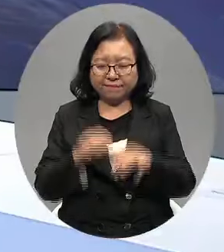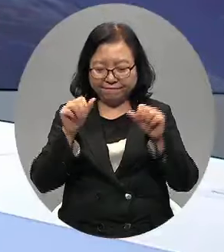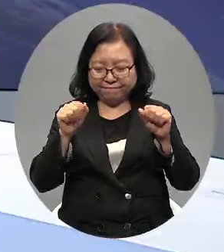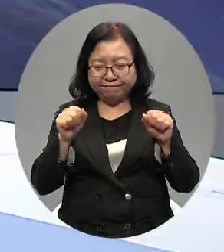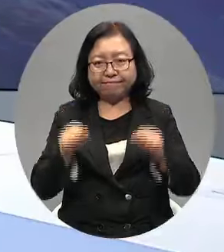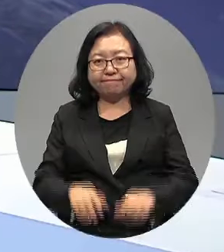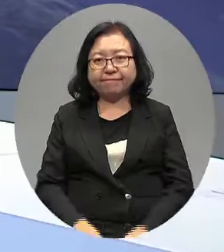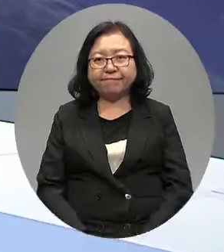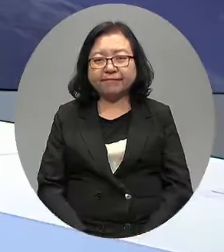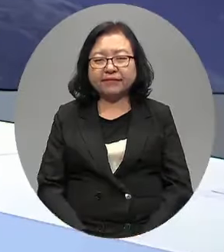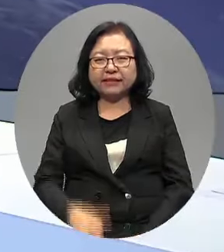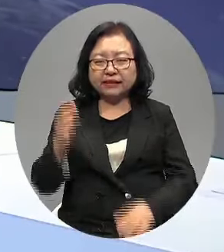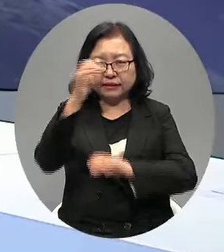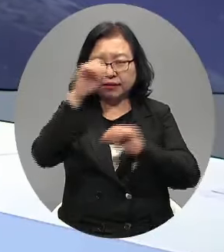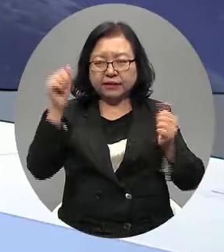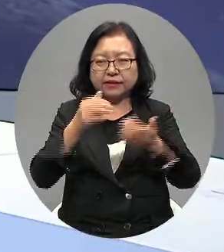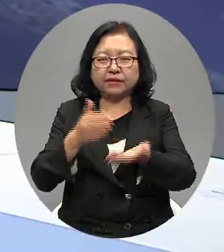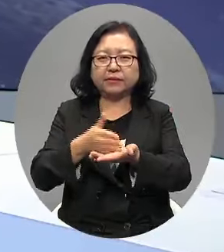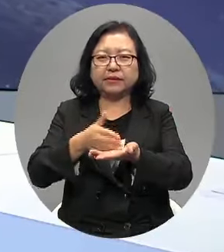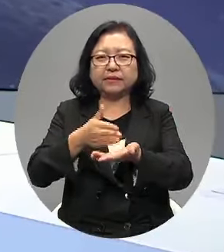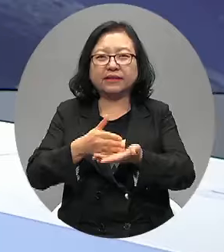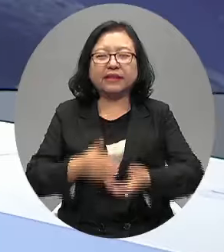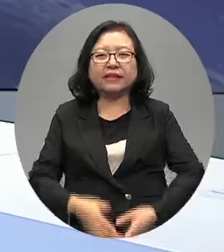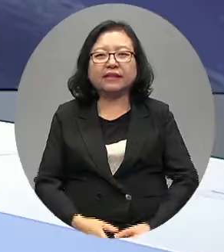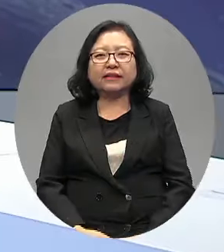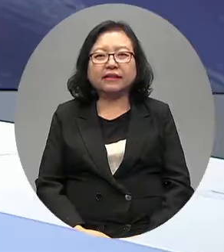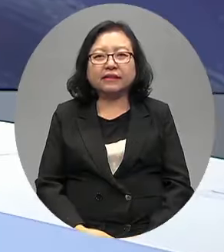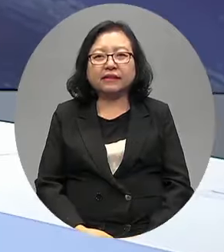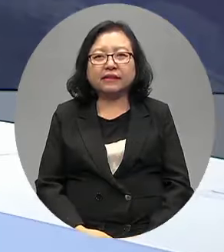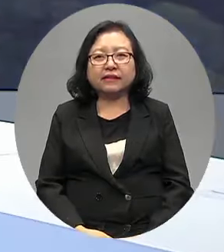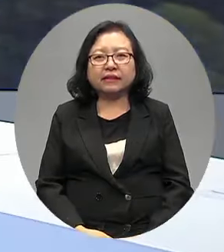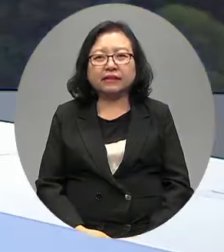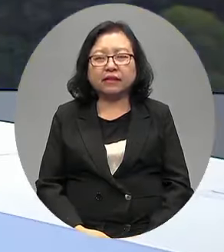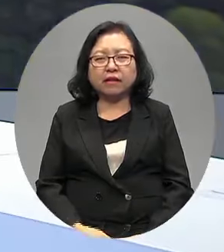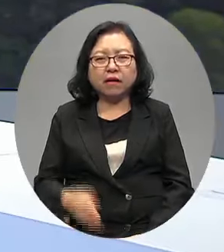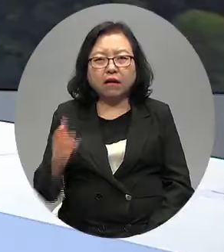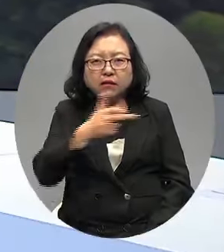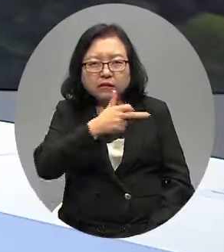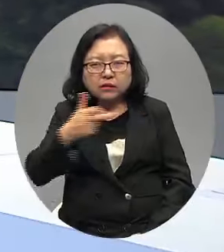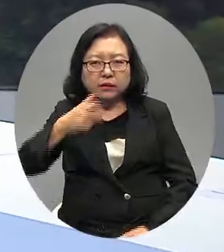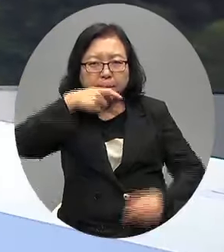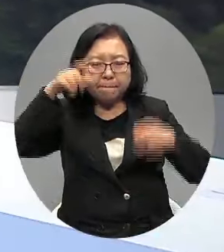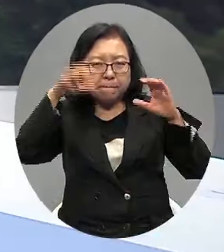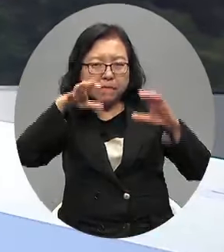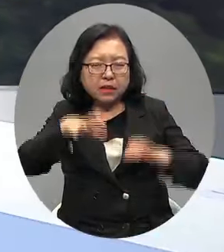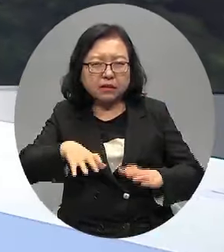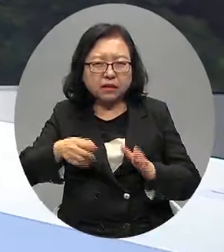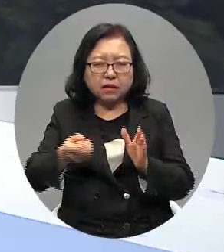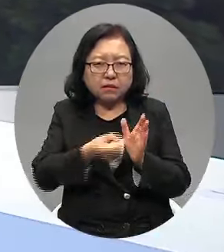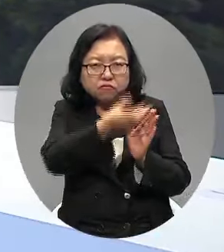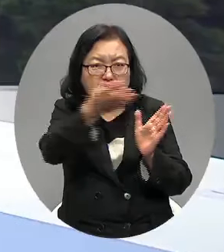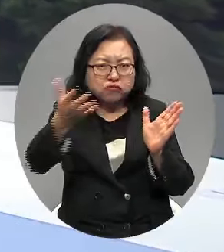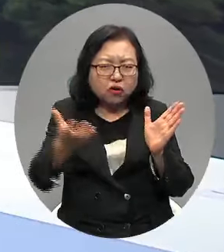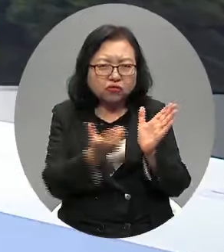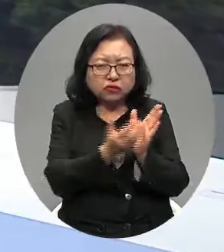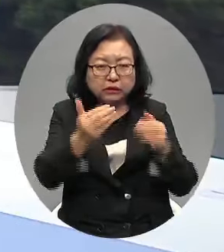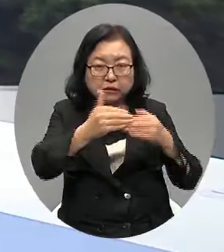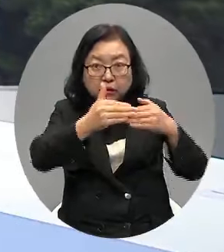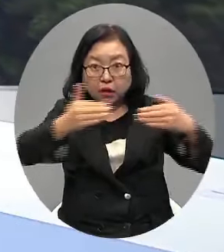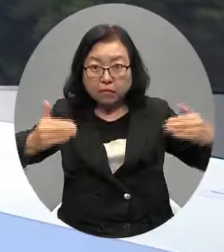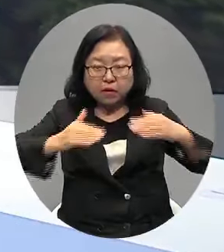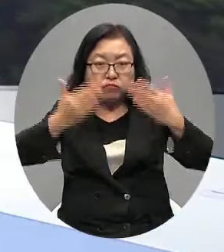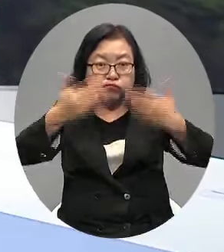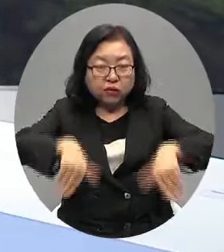여러분 안녕하십니까? 계속해서 뉴스데스크 충북 소식입니다. 기록적인 폭우에 저수지 제방이 무너진 마을에서는